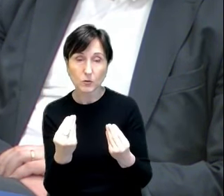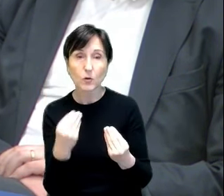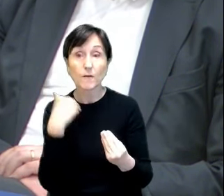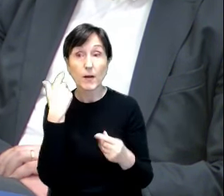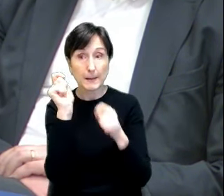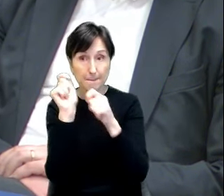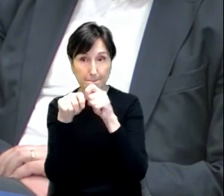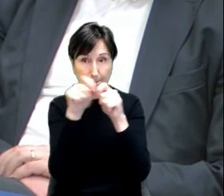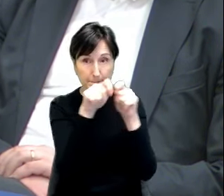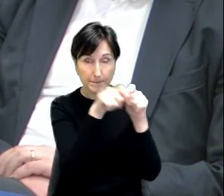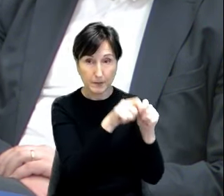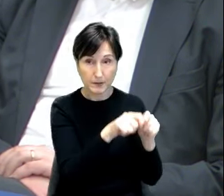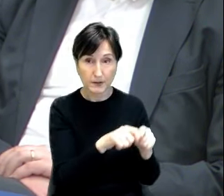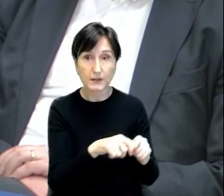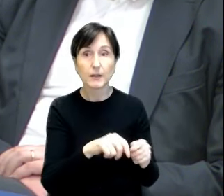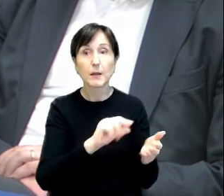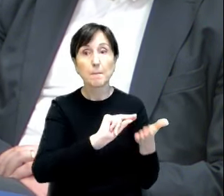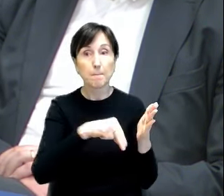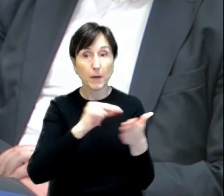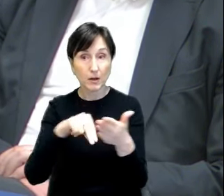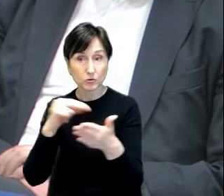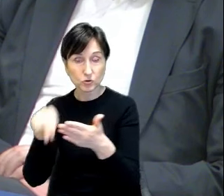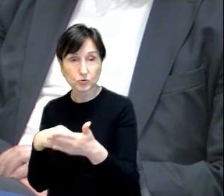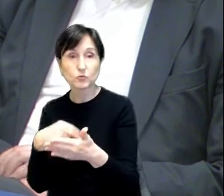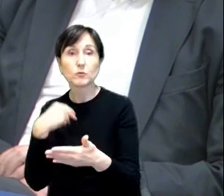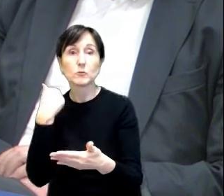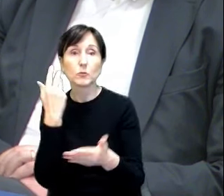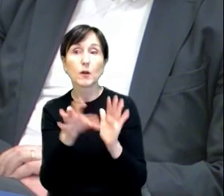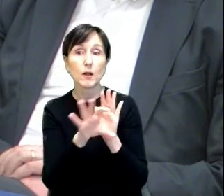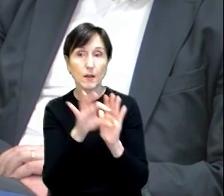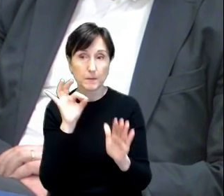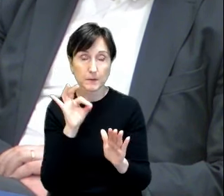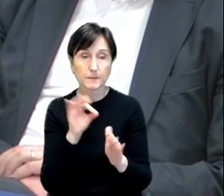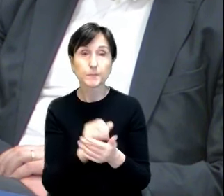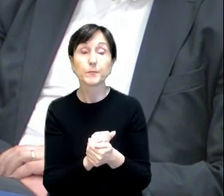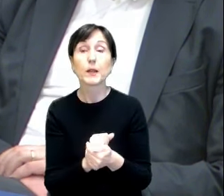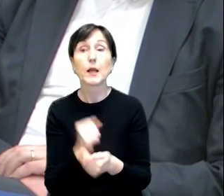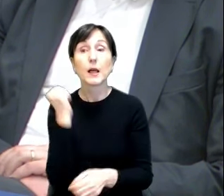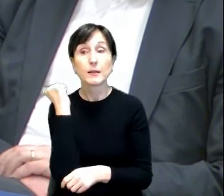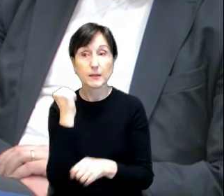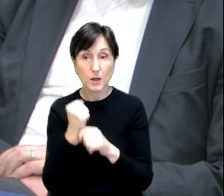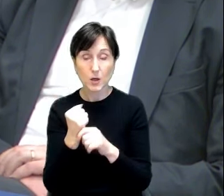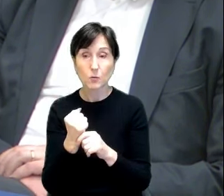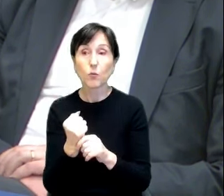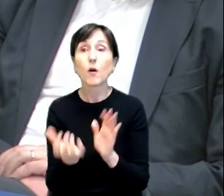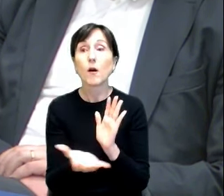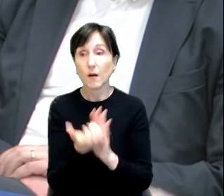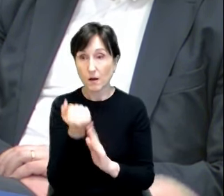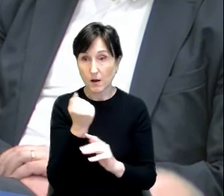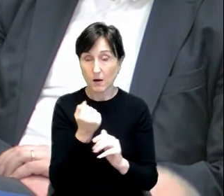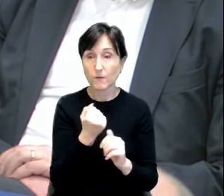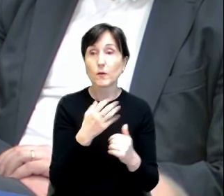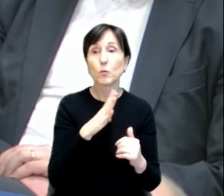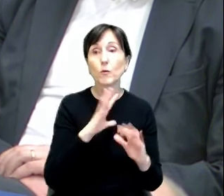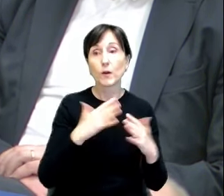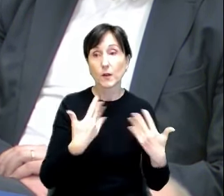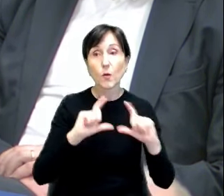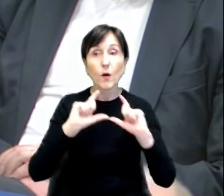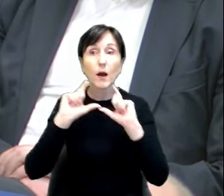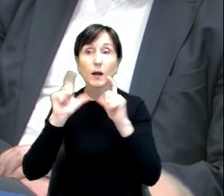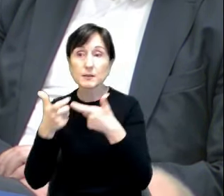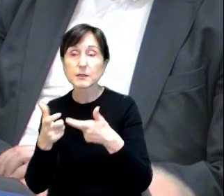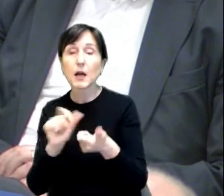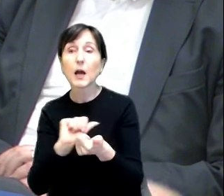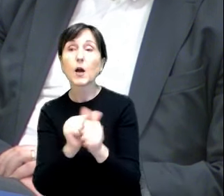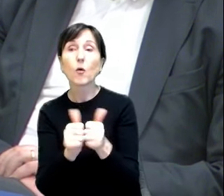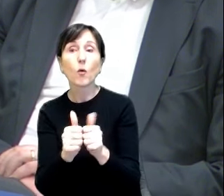visas pažymas į gautą darbuotojų laišką buvo atsakyta paaiškinta kaip yra organizuojami konkursai yra